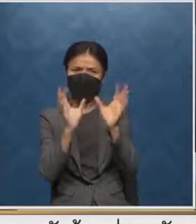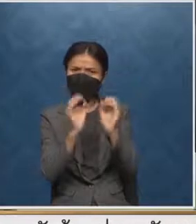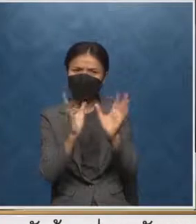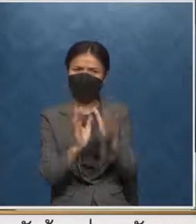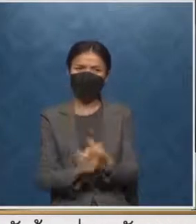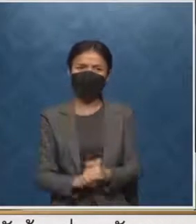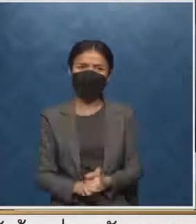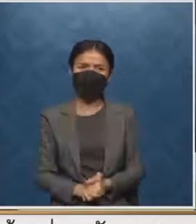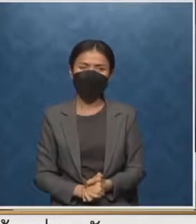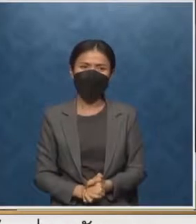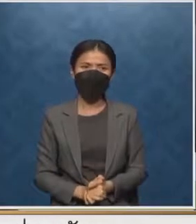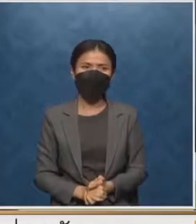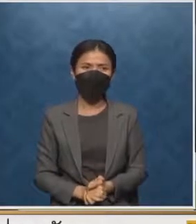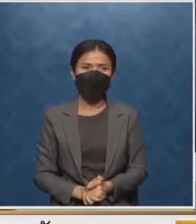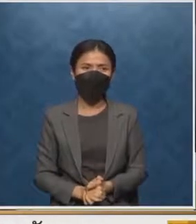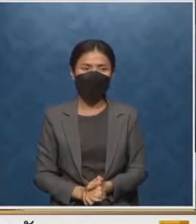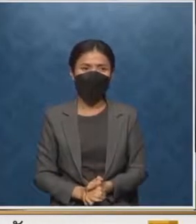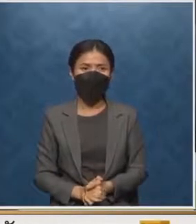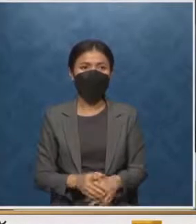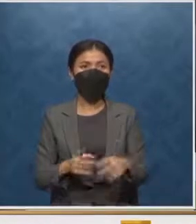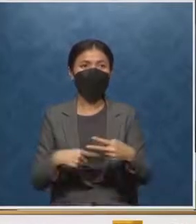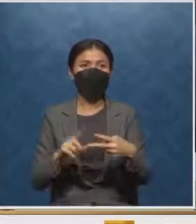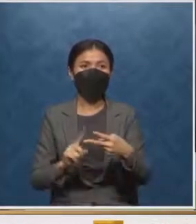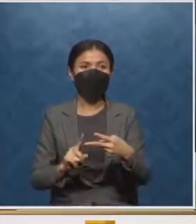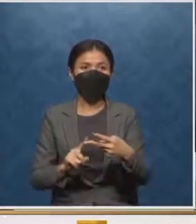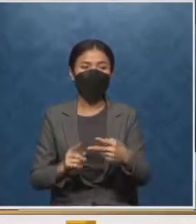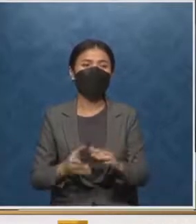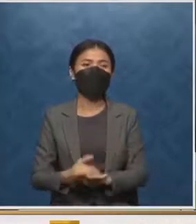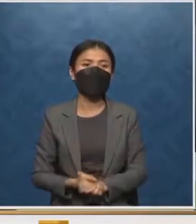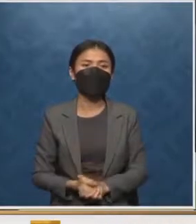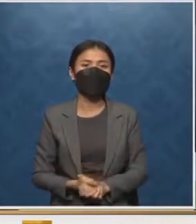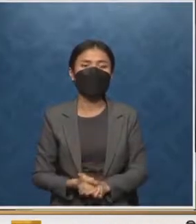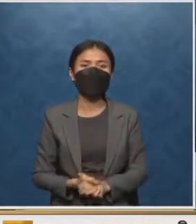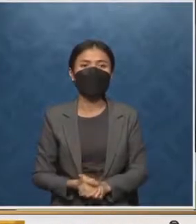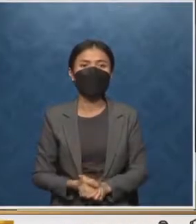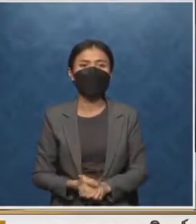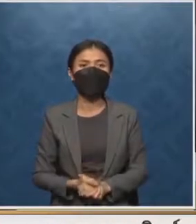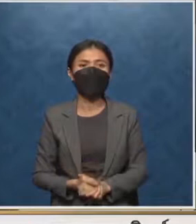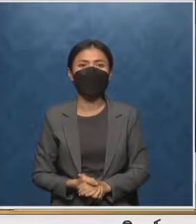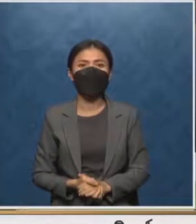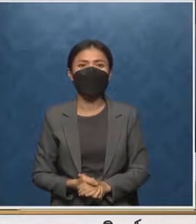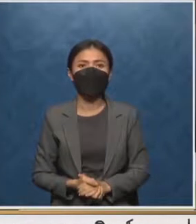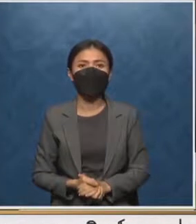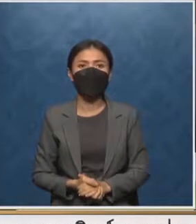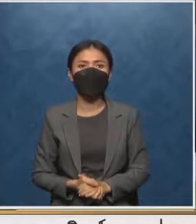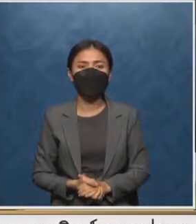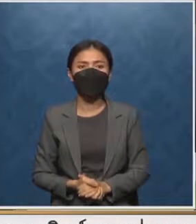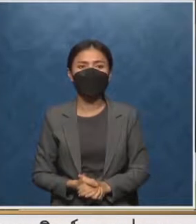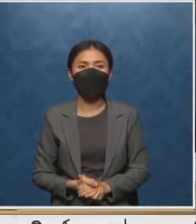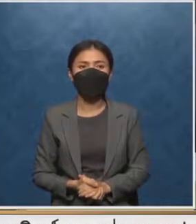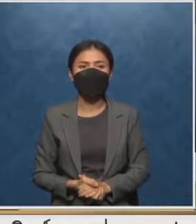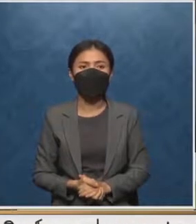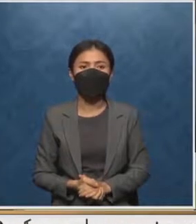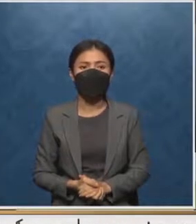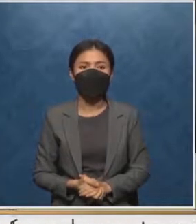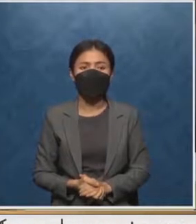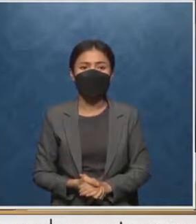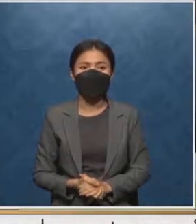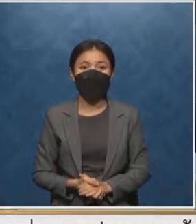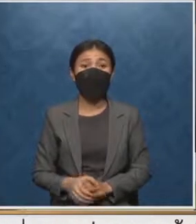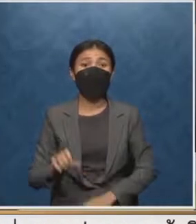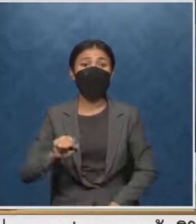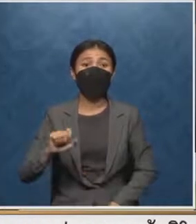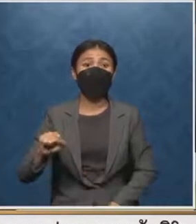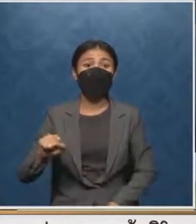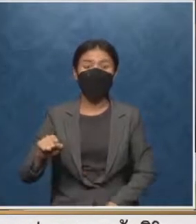ท่าที่ควรเรื่องที่2ท่านประธานครับท่านเดียวกับท่านพิเชษที่กรุณาพูดเมื่อสักครู่นะครับว่า